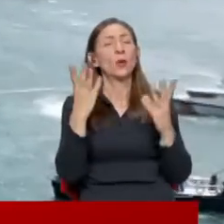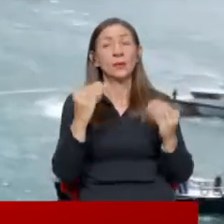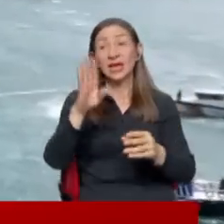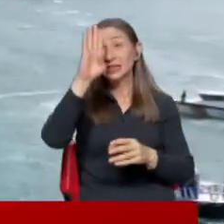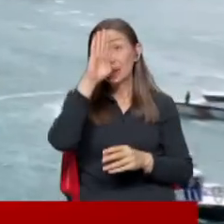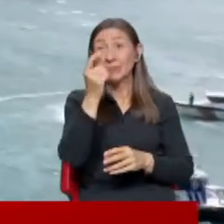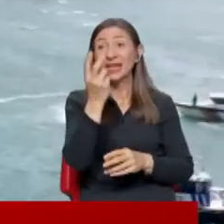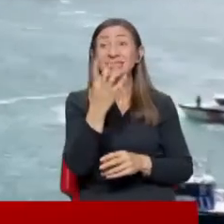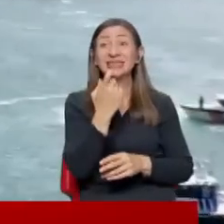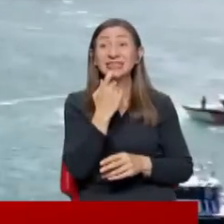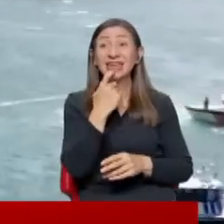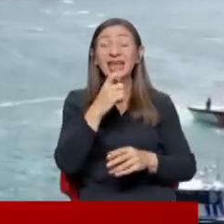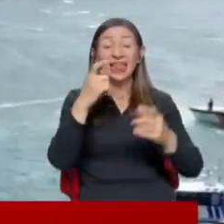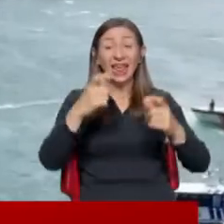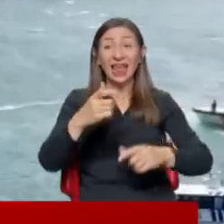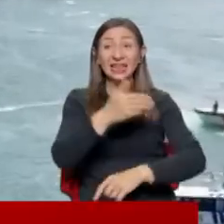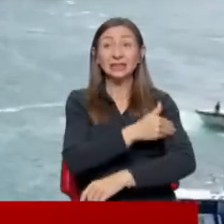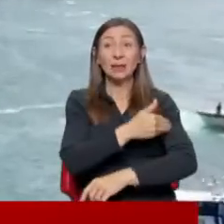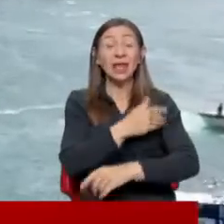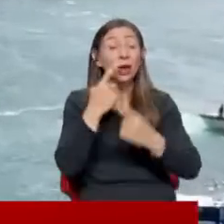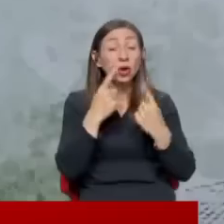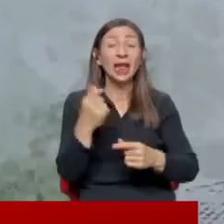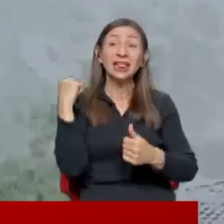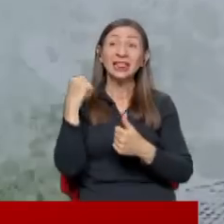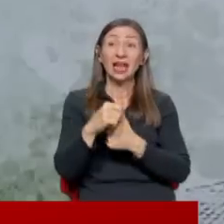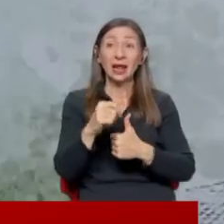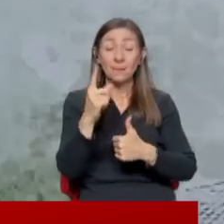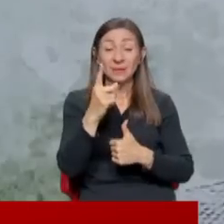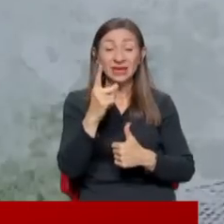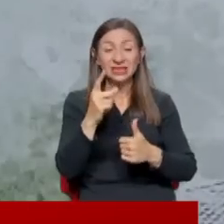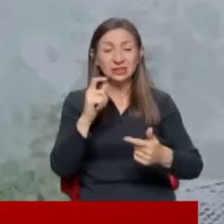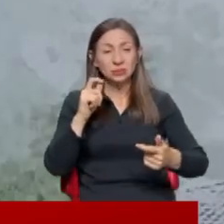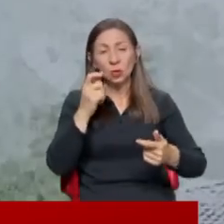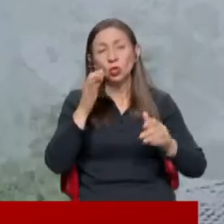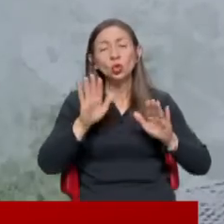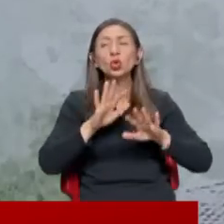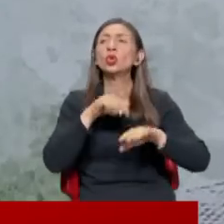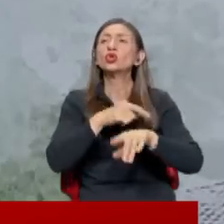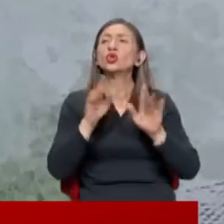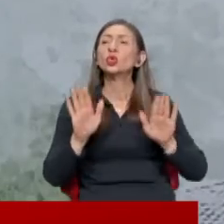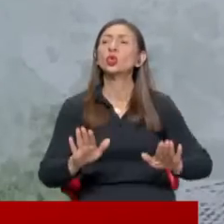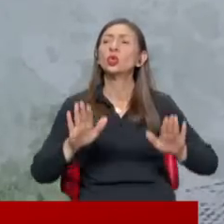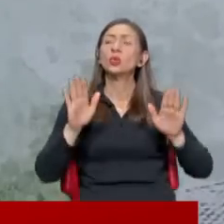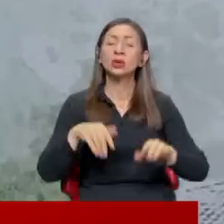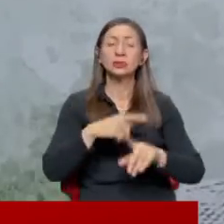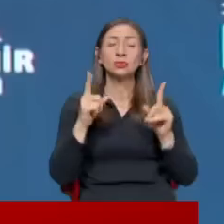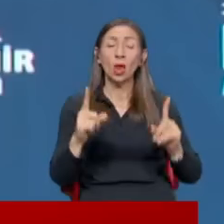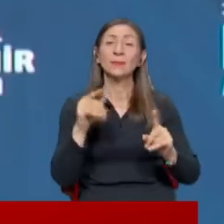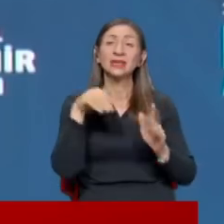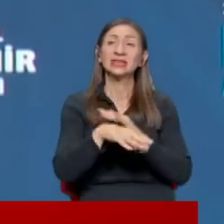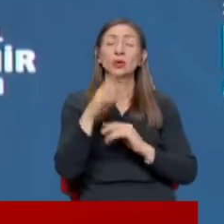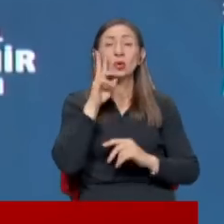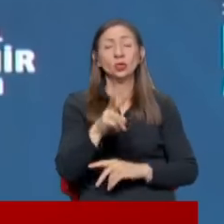İstanbul'un birkaç senedir yerel hizmetler noktasında tekrar bir fetret devrine girdiğine üzülerek şahit